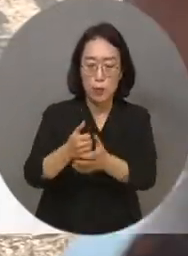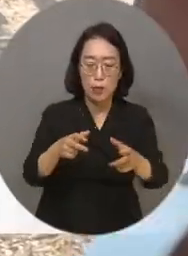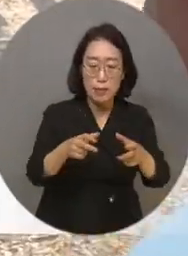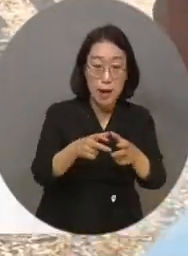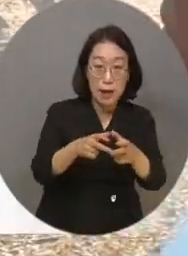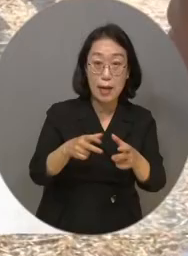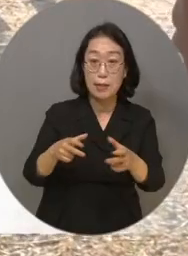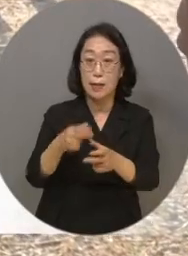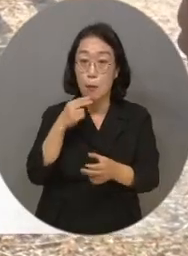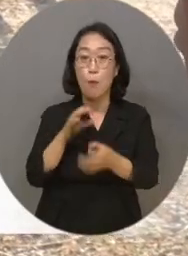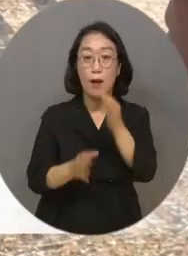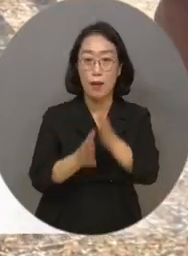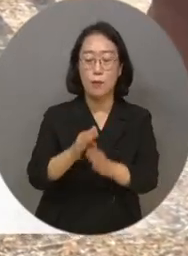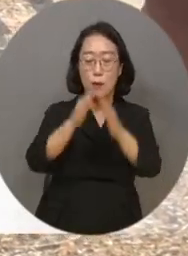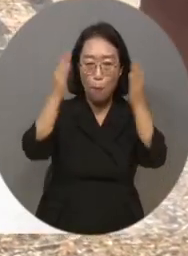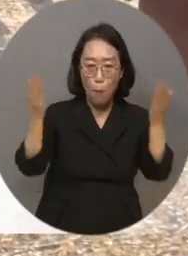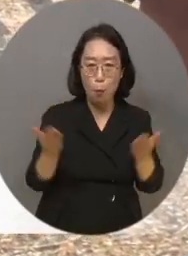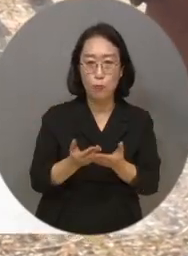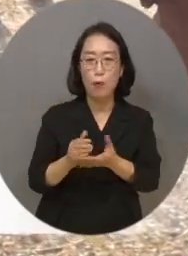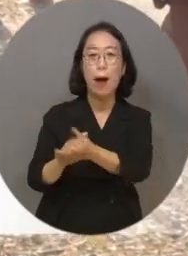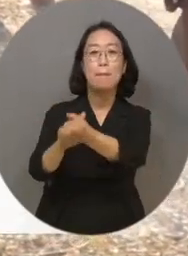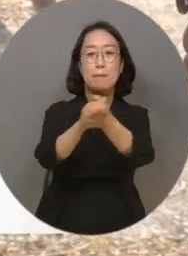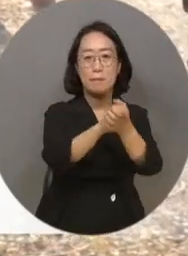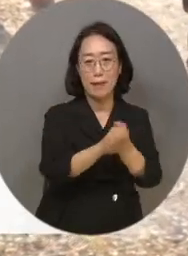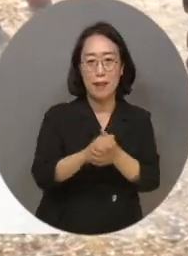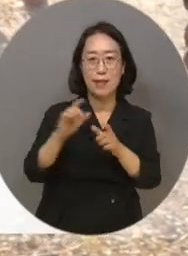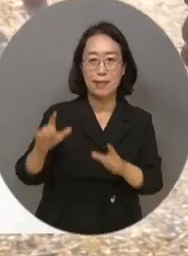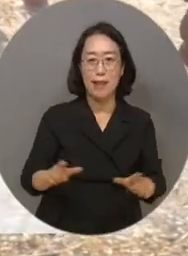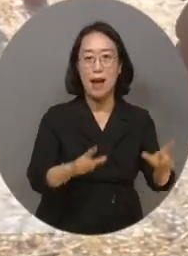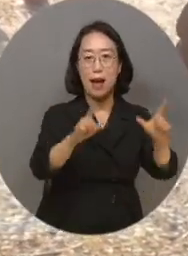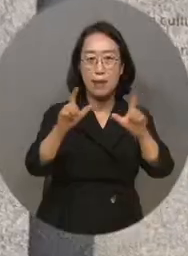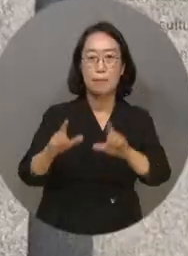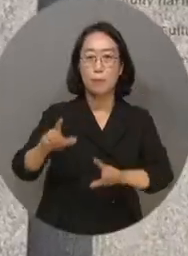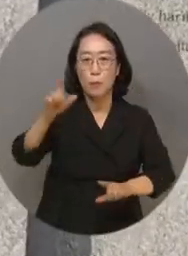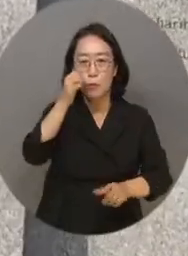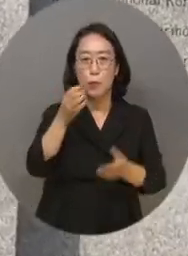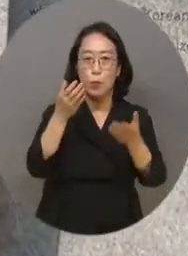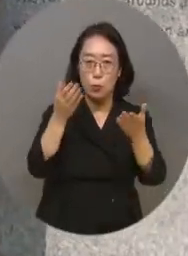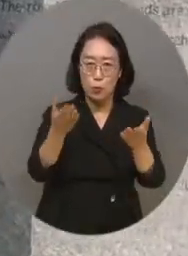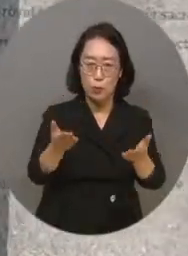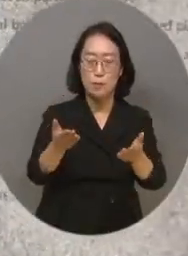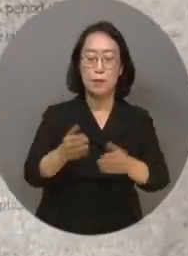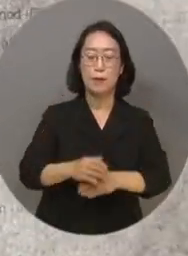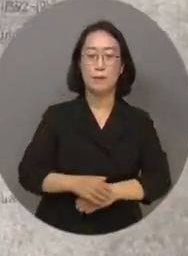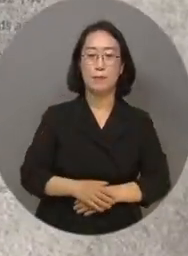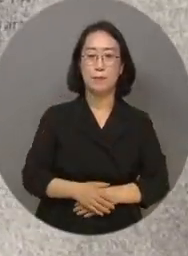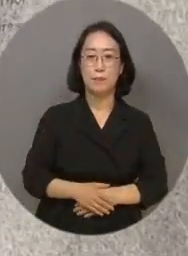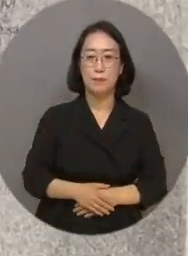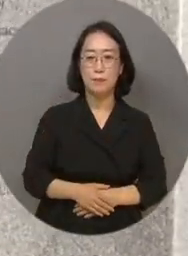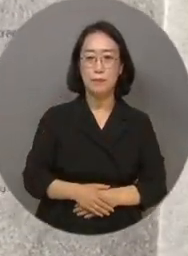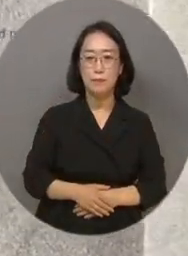허물며 서로 손잡고 더불어 살아가는 시민의 삶을 실천했습니다. 복지TV 경기방송 정우선입니다.